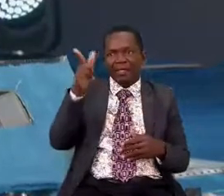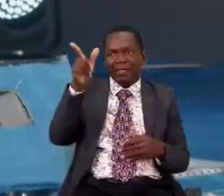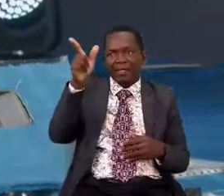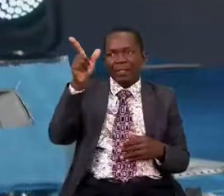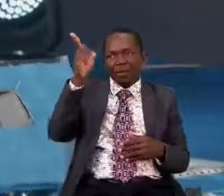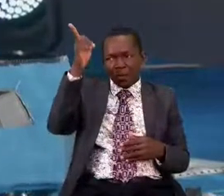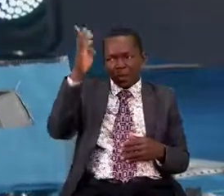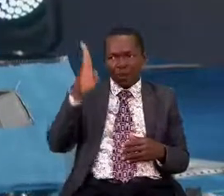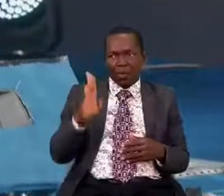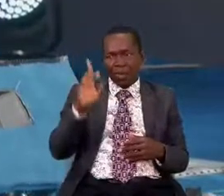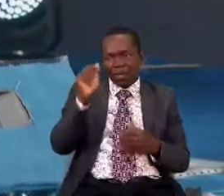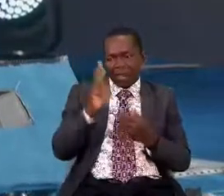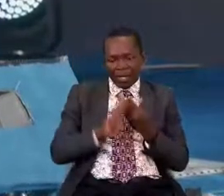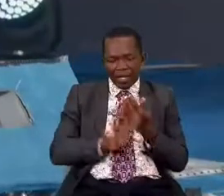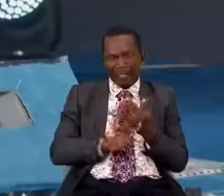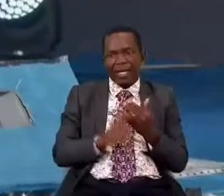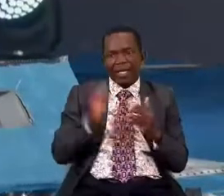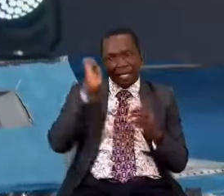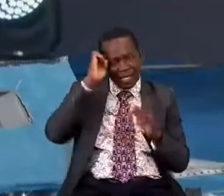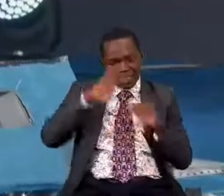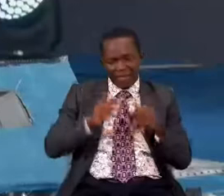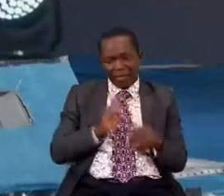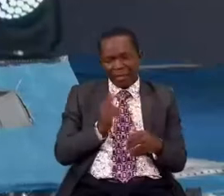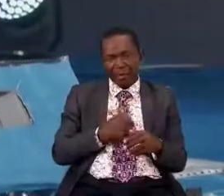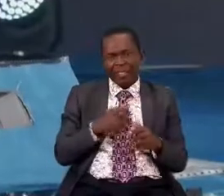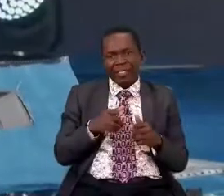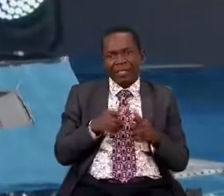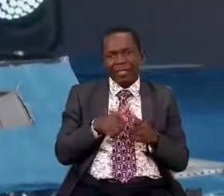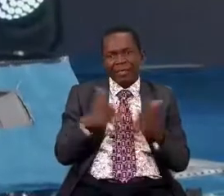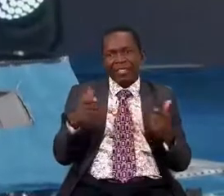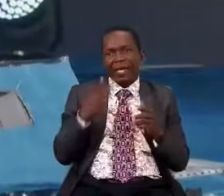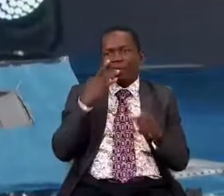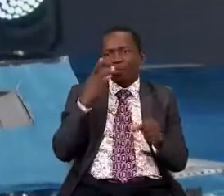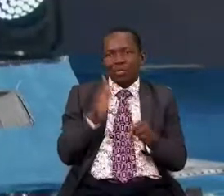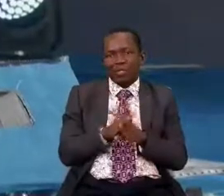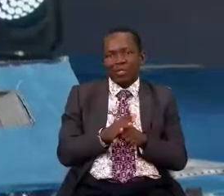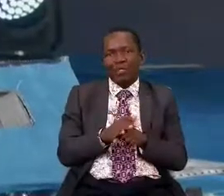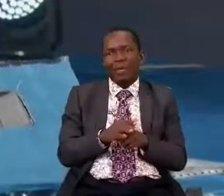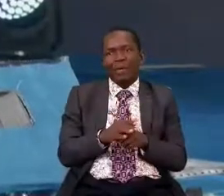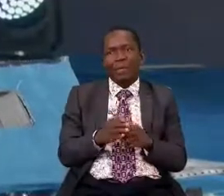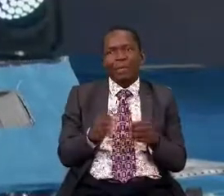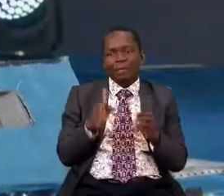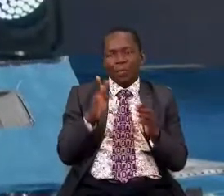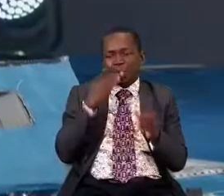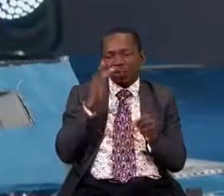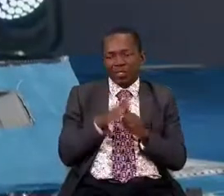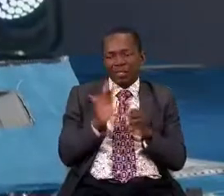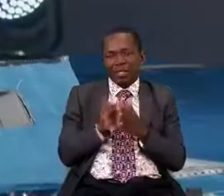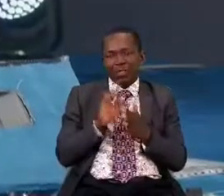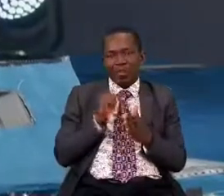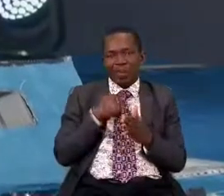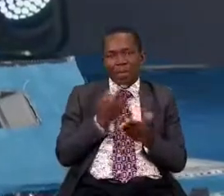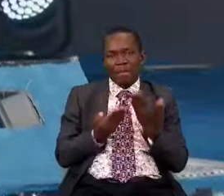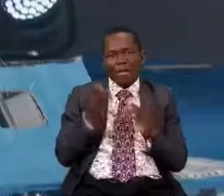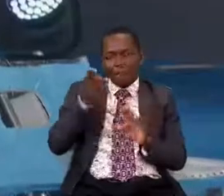deveniez participants de la nature divine. Pensez à cela. La nature divine, ça c'est la nature